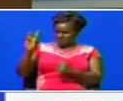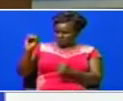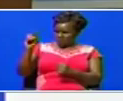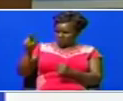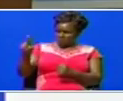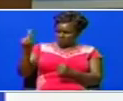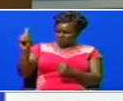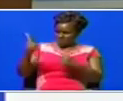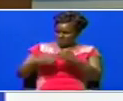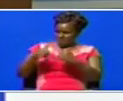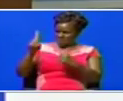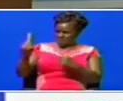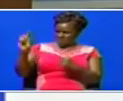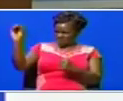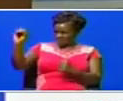0.61%.